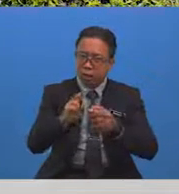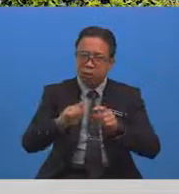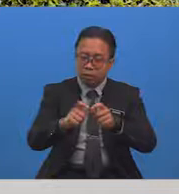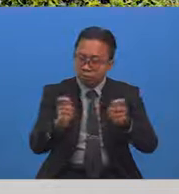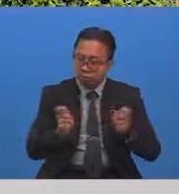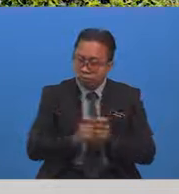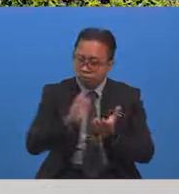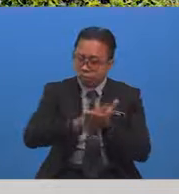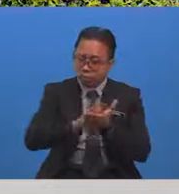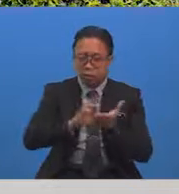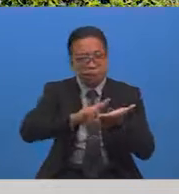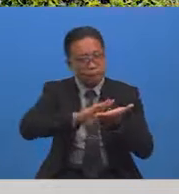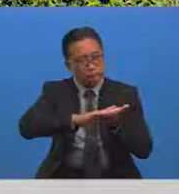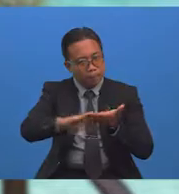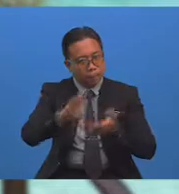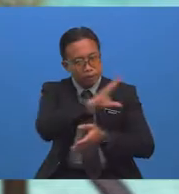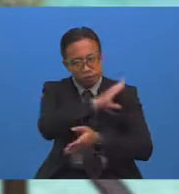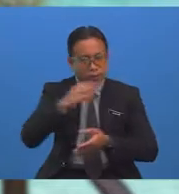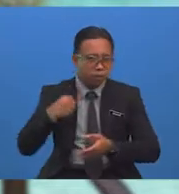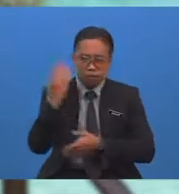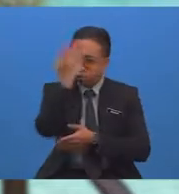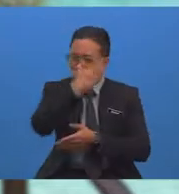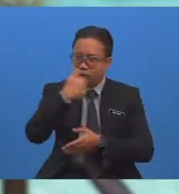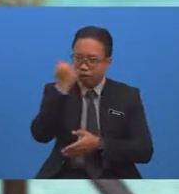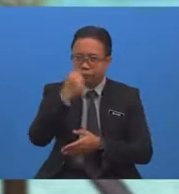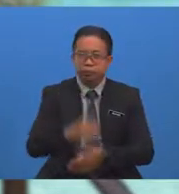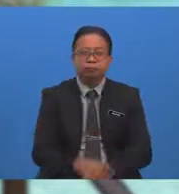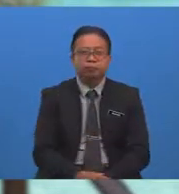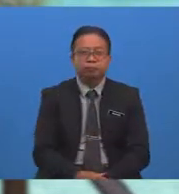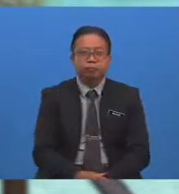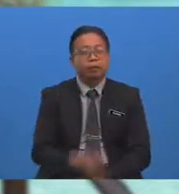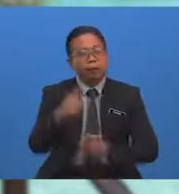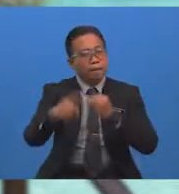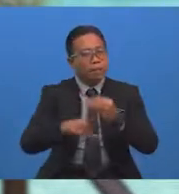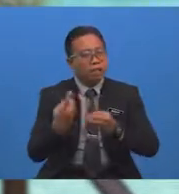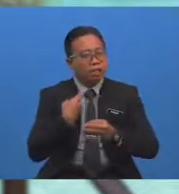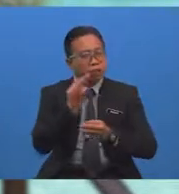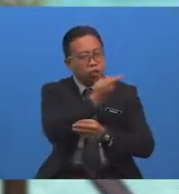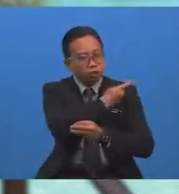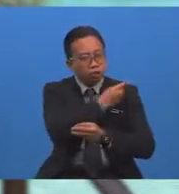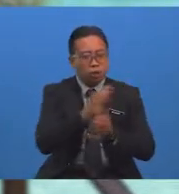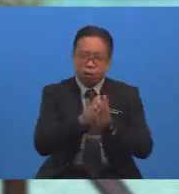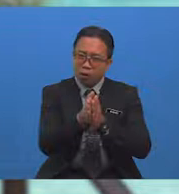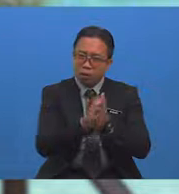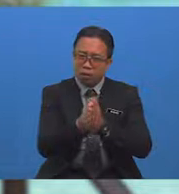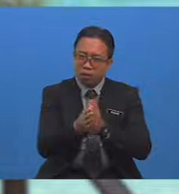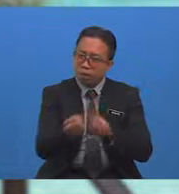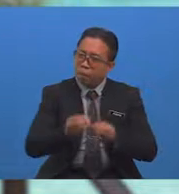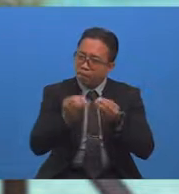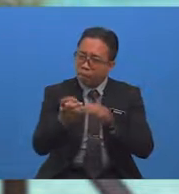bersih dan jadian murid-murid apabila kita rajin menyumbang tenaga kepada pihak sekolah